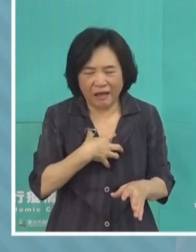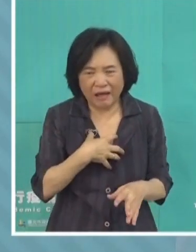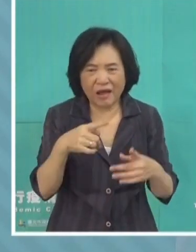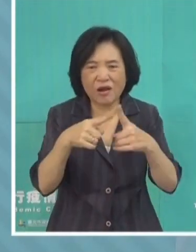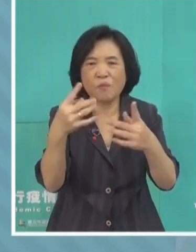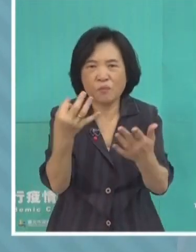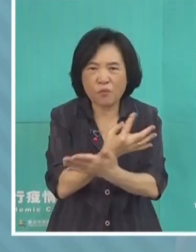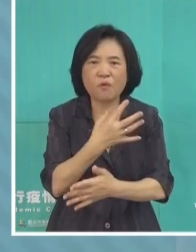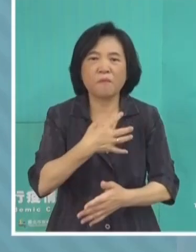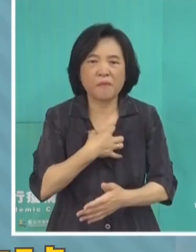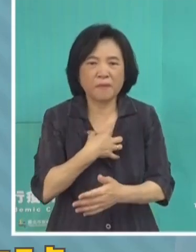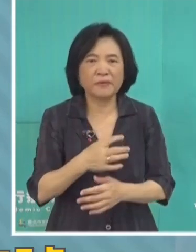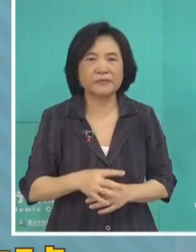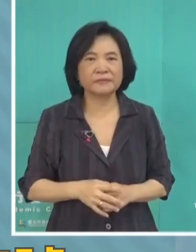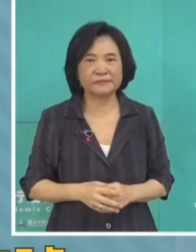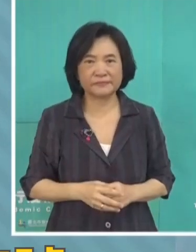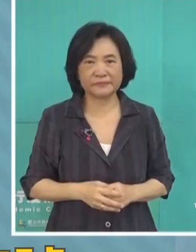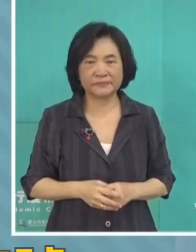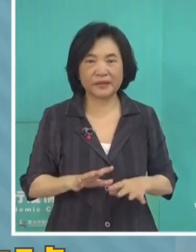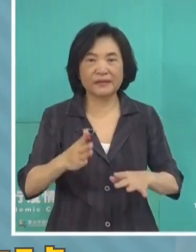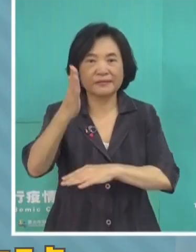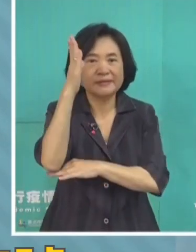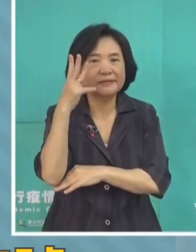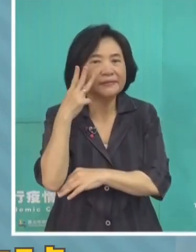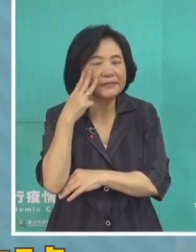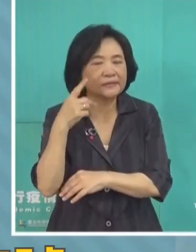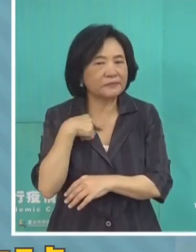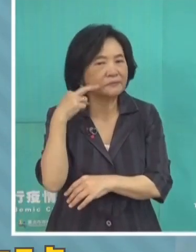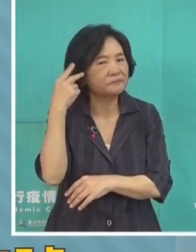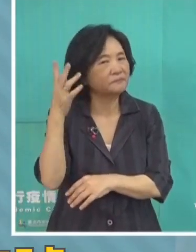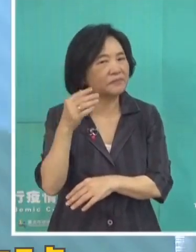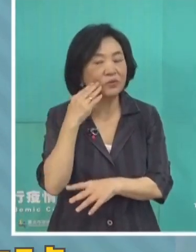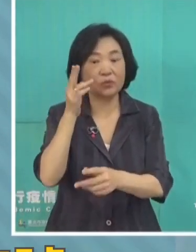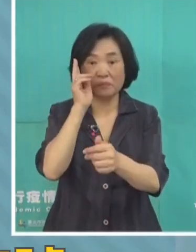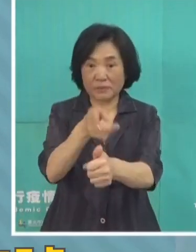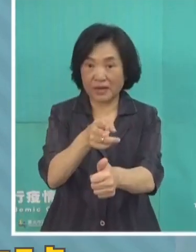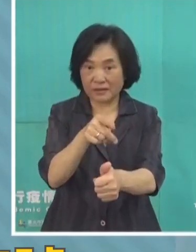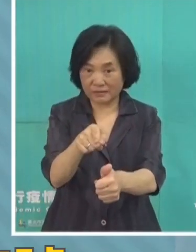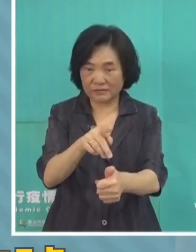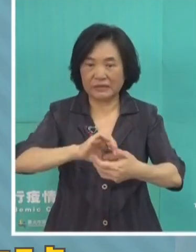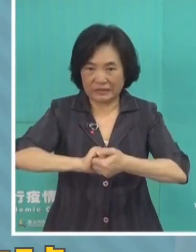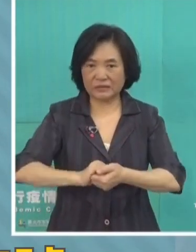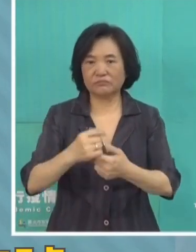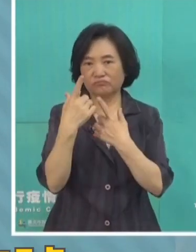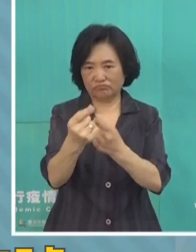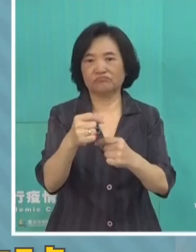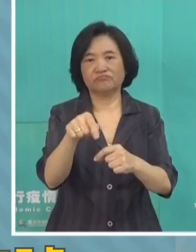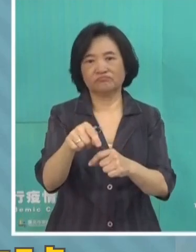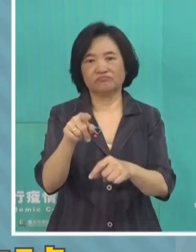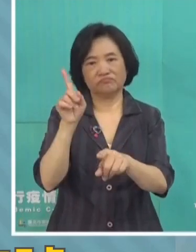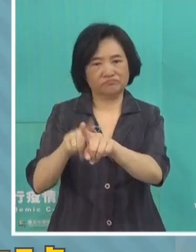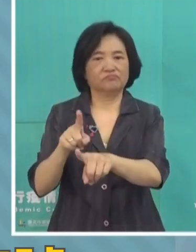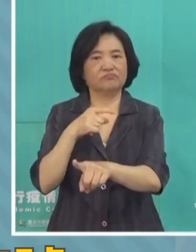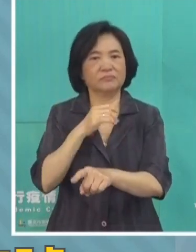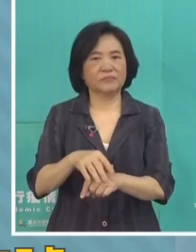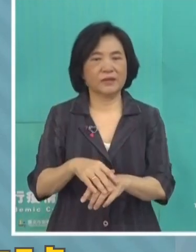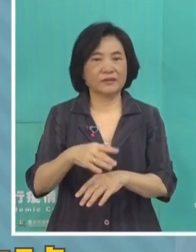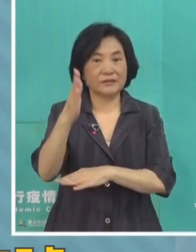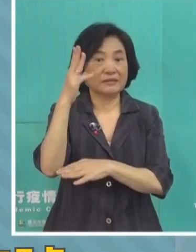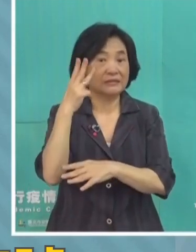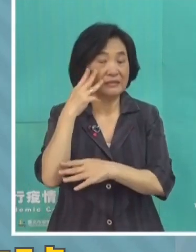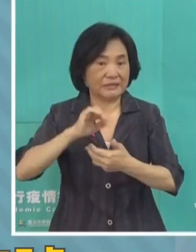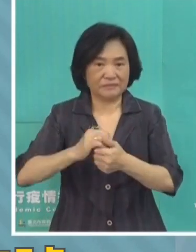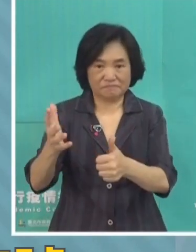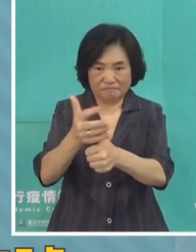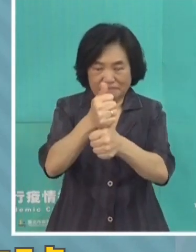做，所以是这样，政治是这样的哦，一旦下命令就能够执行，所以政治的核心是执